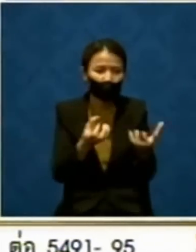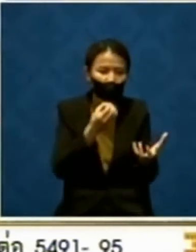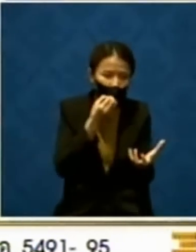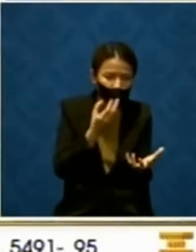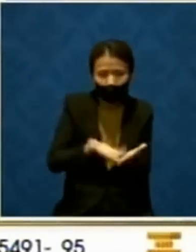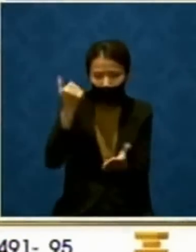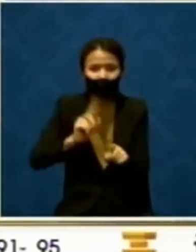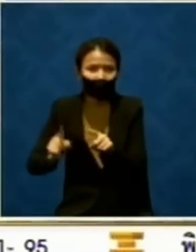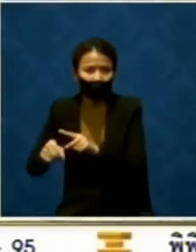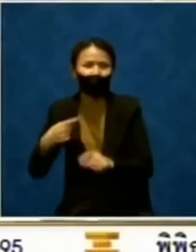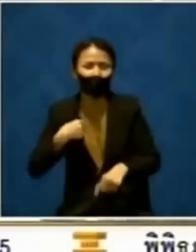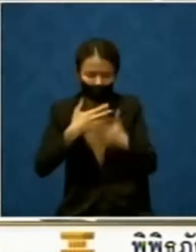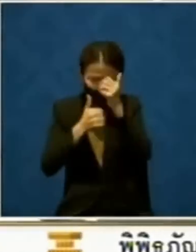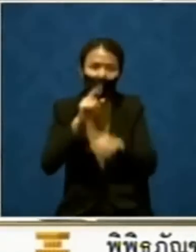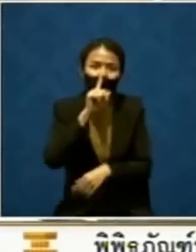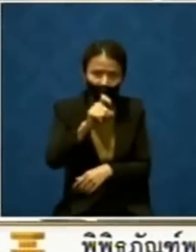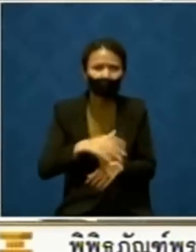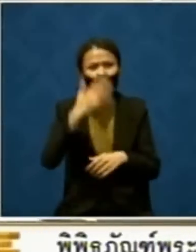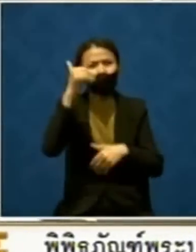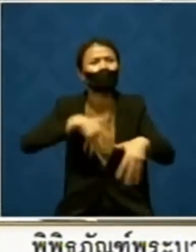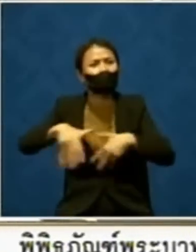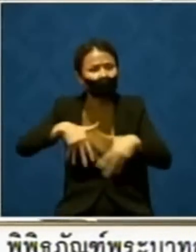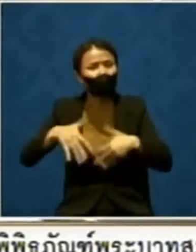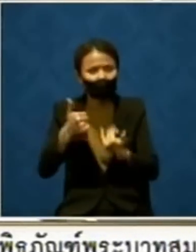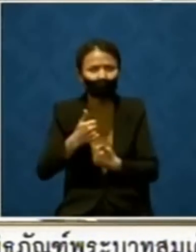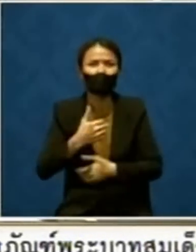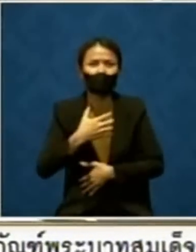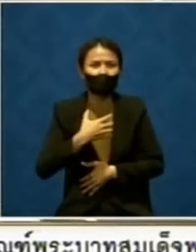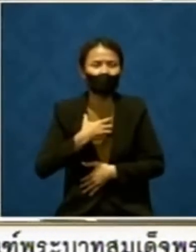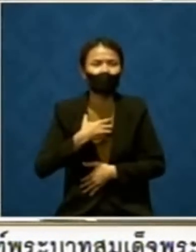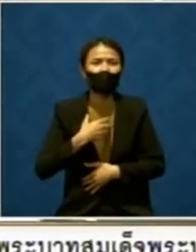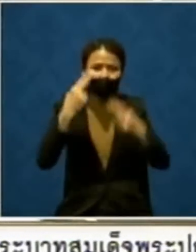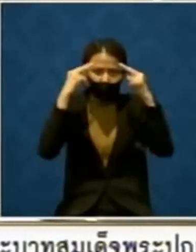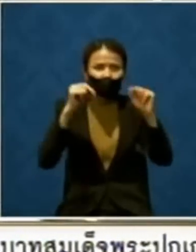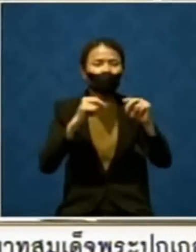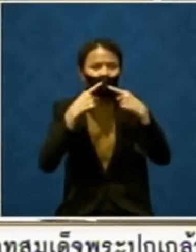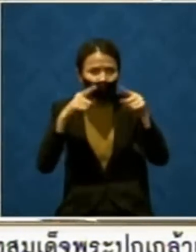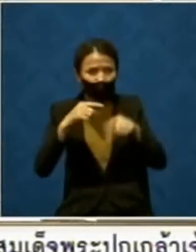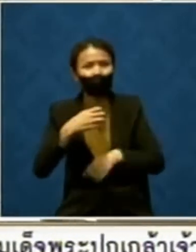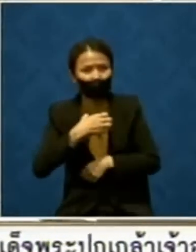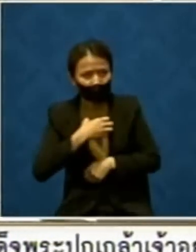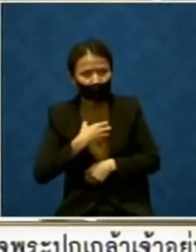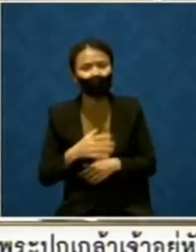suggestions maybeื่องที่ผมถาม